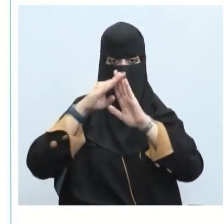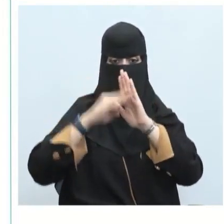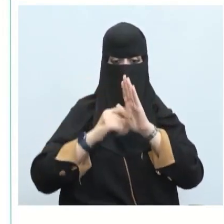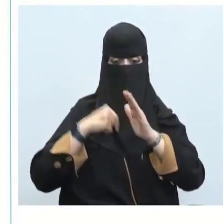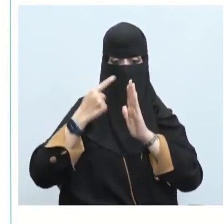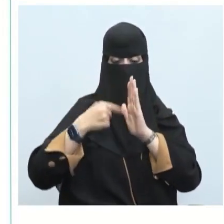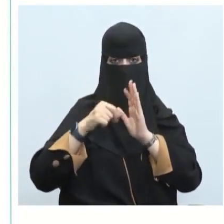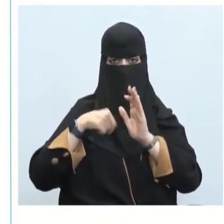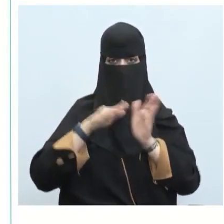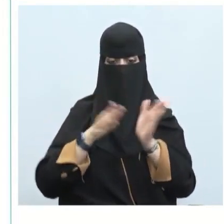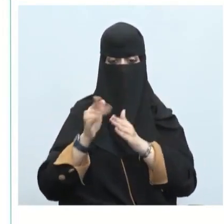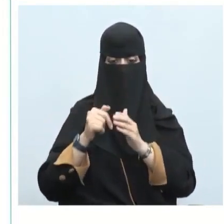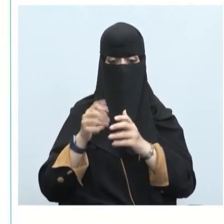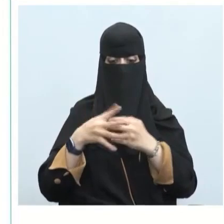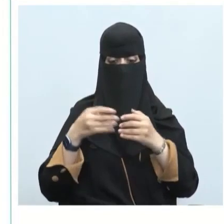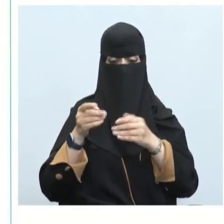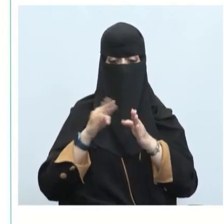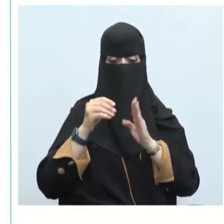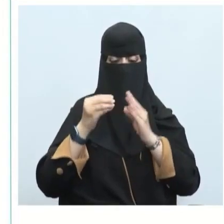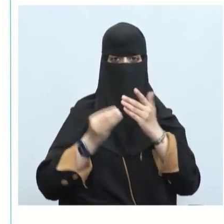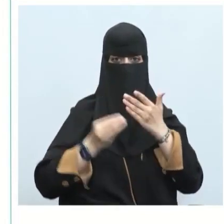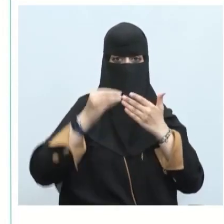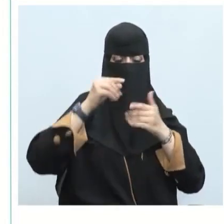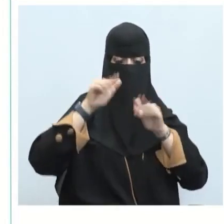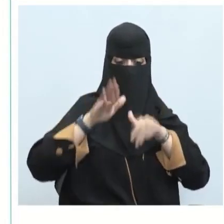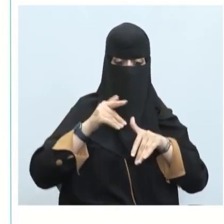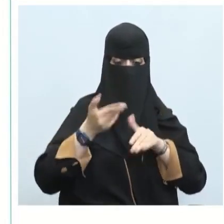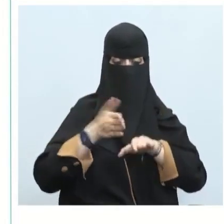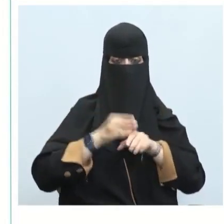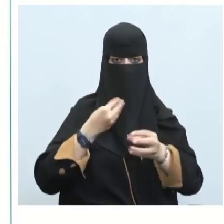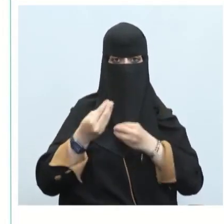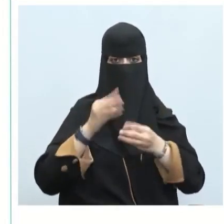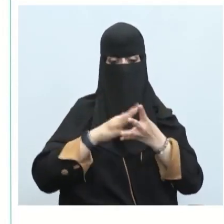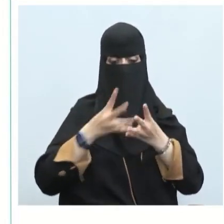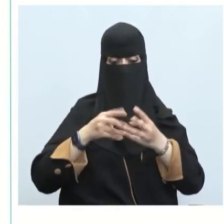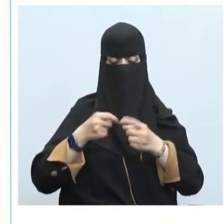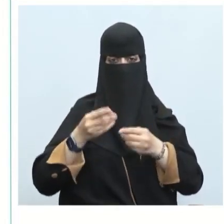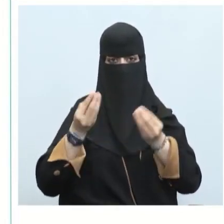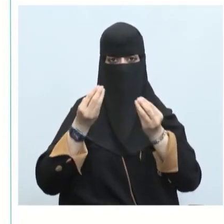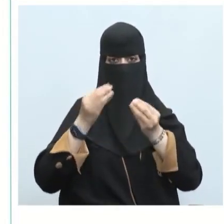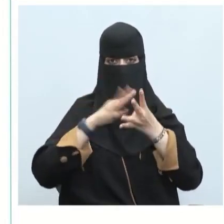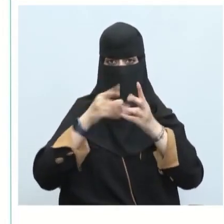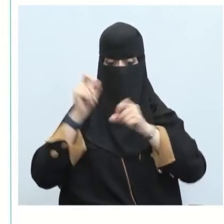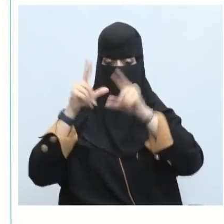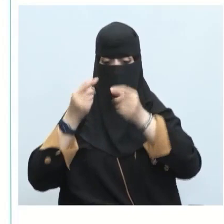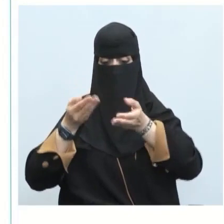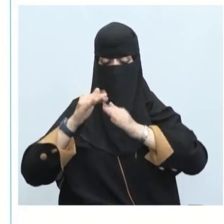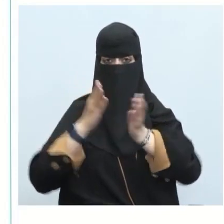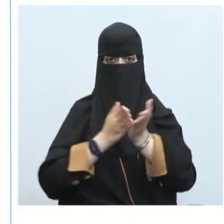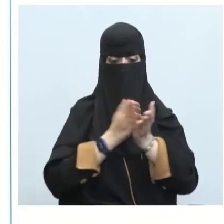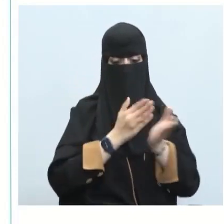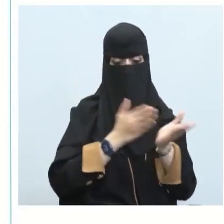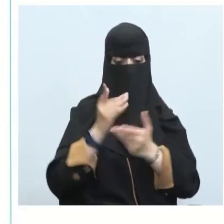المحتوى لزياده حركه المرور والمشاركه بالاضافه الى خطوات التواجد الفعاله على الشبكه العنكبوتيه وايضا طرق